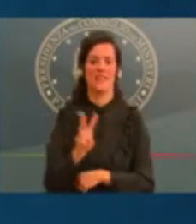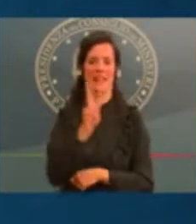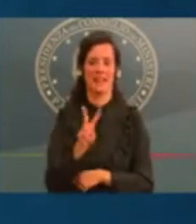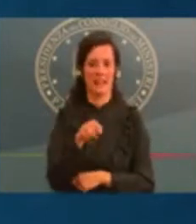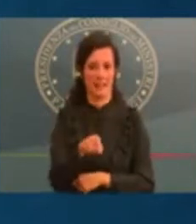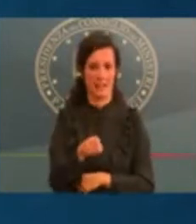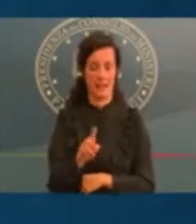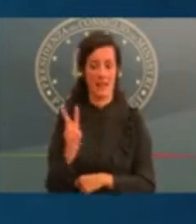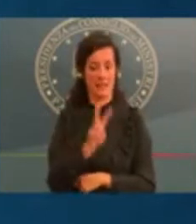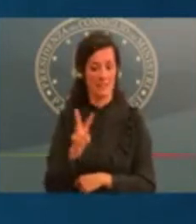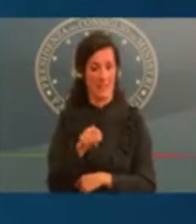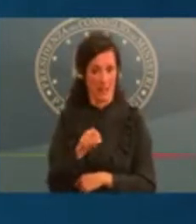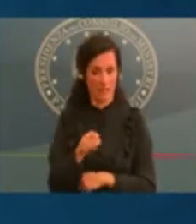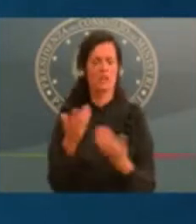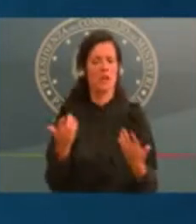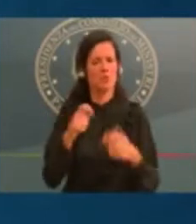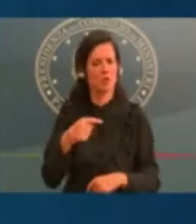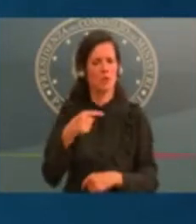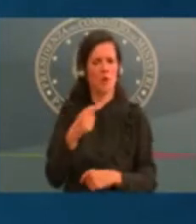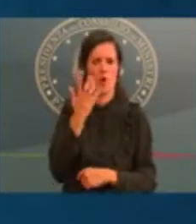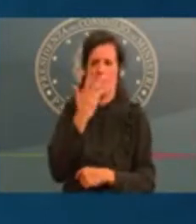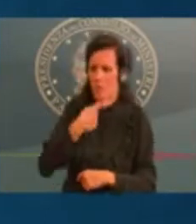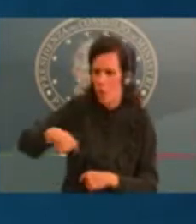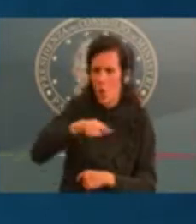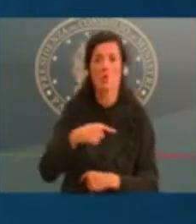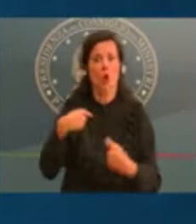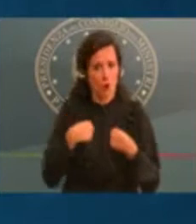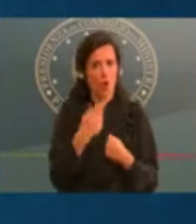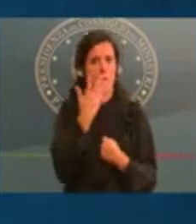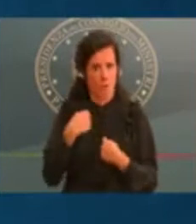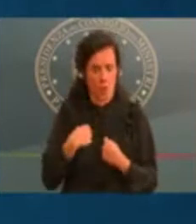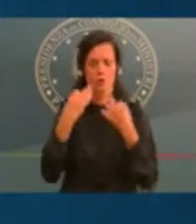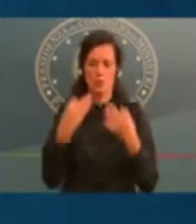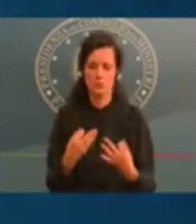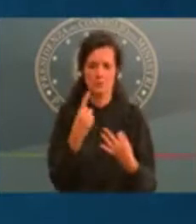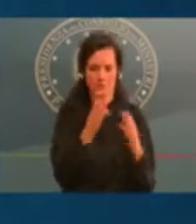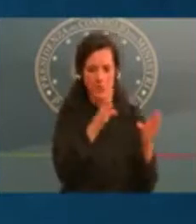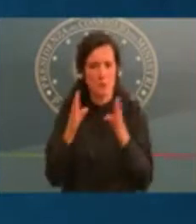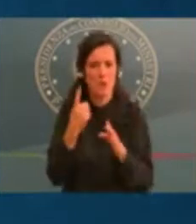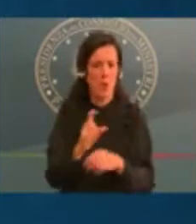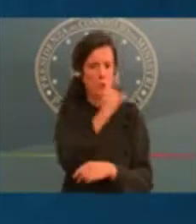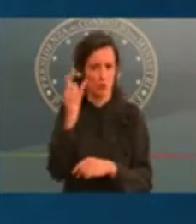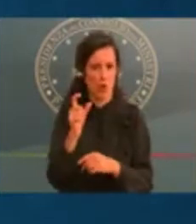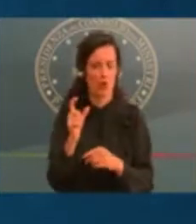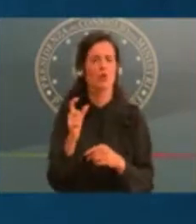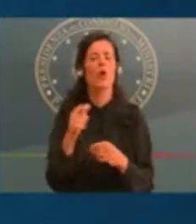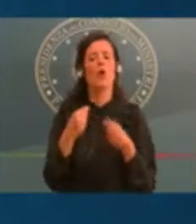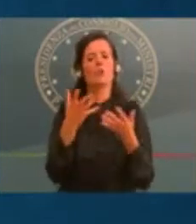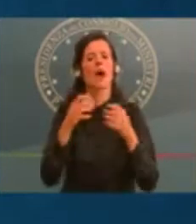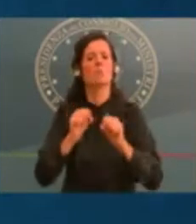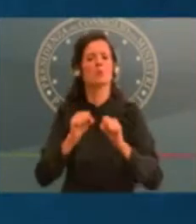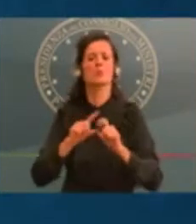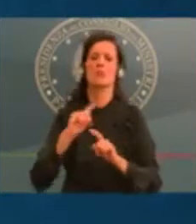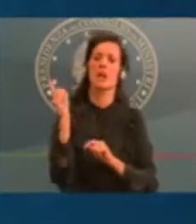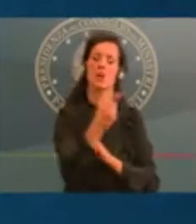predisporre controlli utili a contrastare le trasgressioni invece la situazione è parsa fuori controllo con traffico al